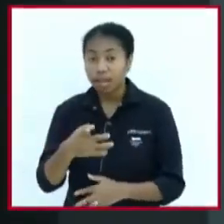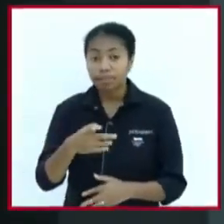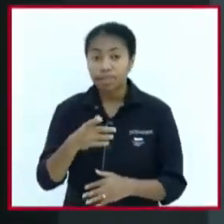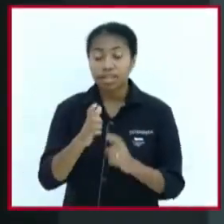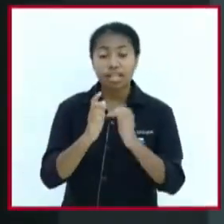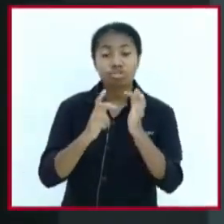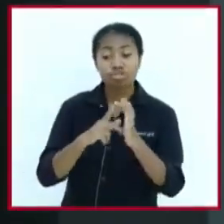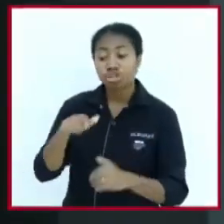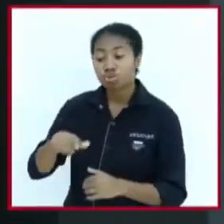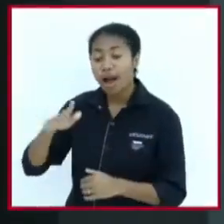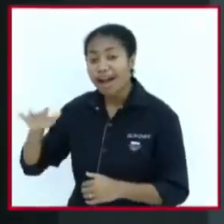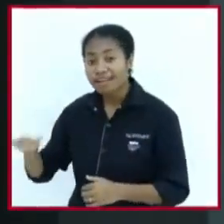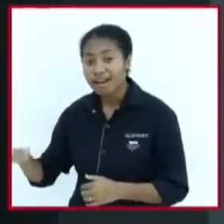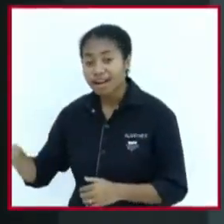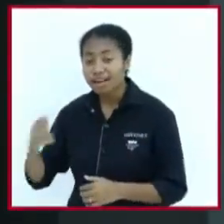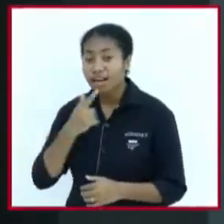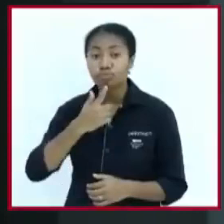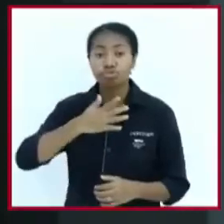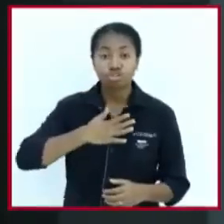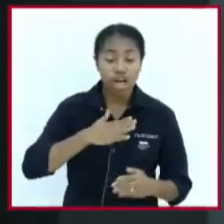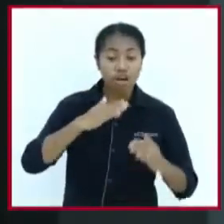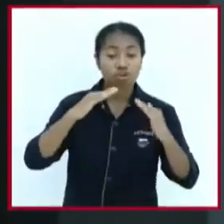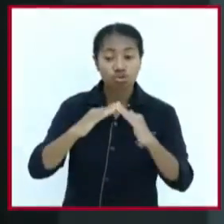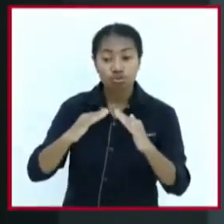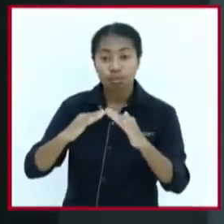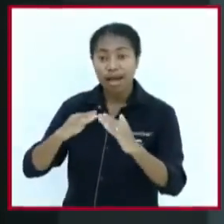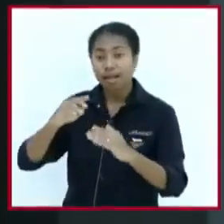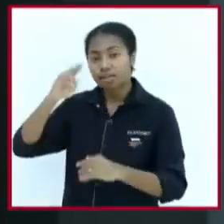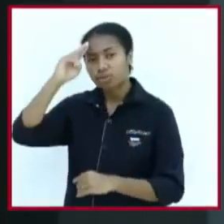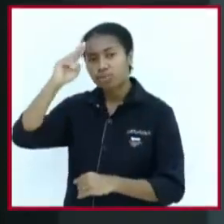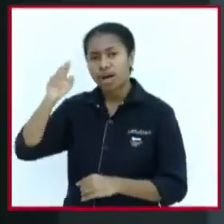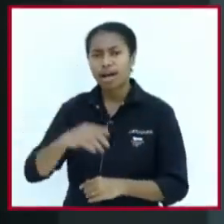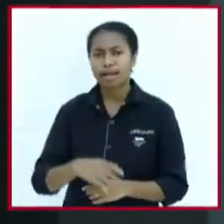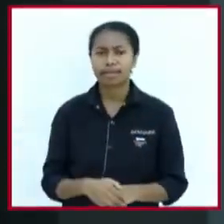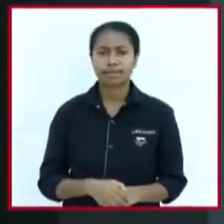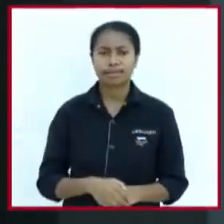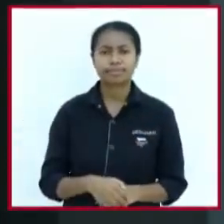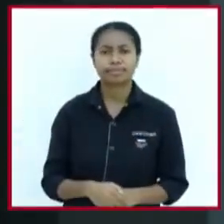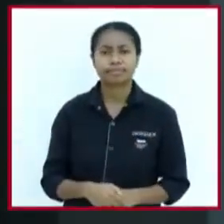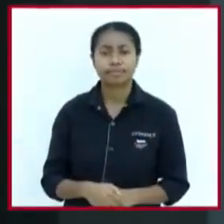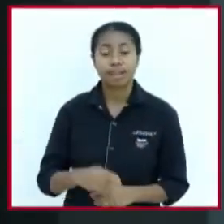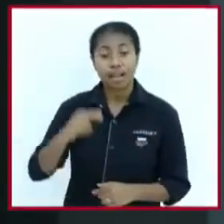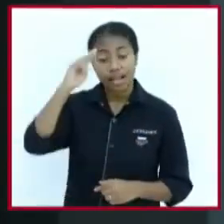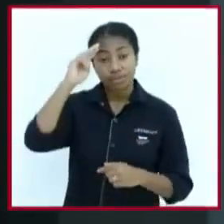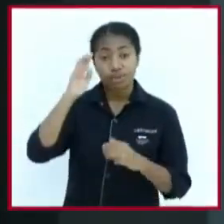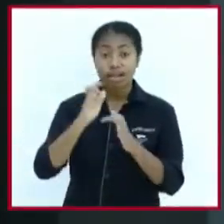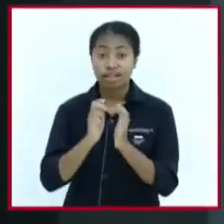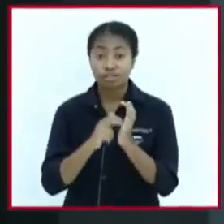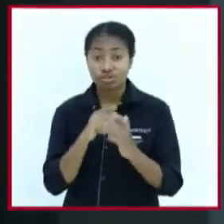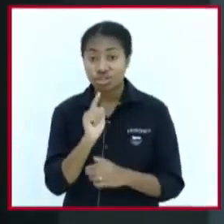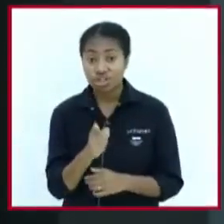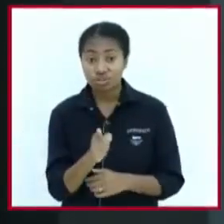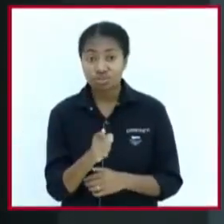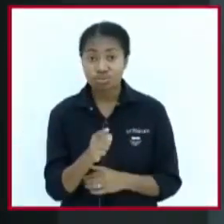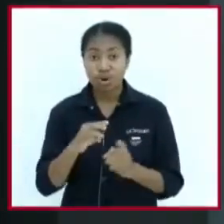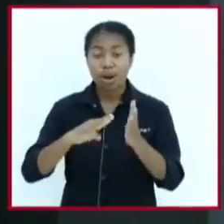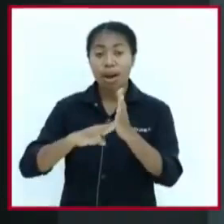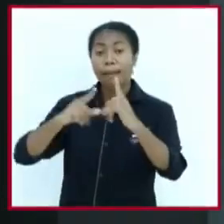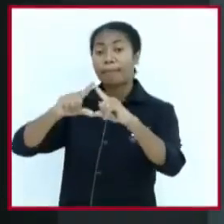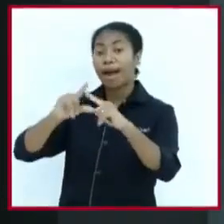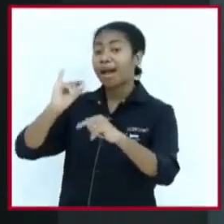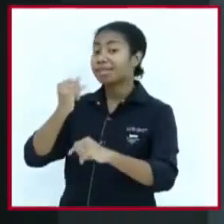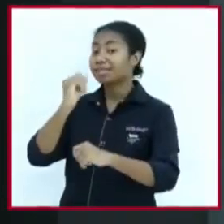karena itu boleh dibilang mu satu budak Yesus itu Hai majikan